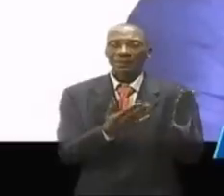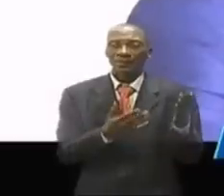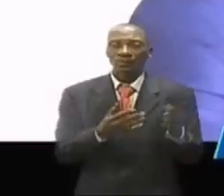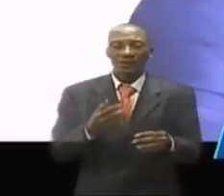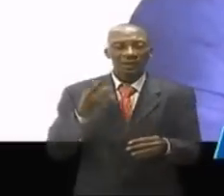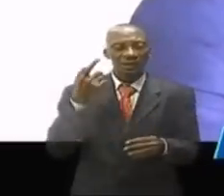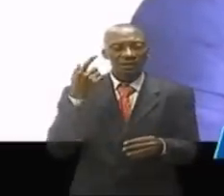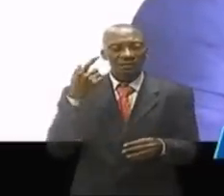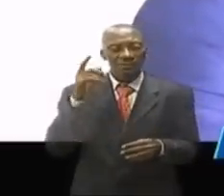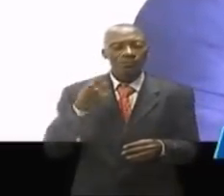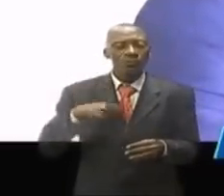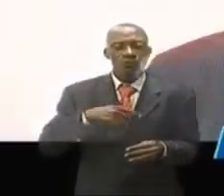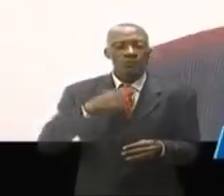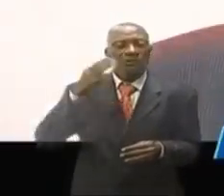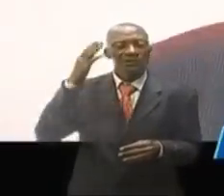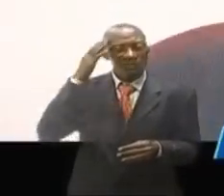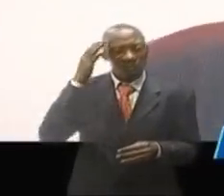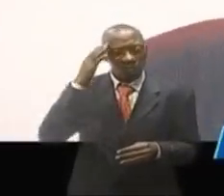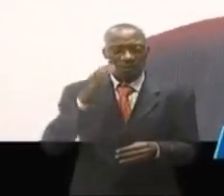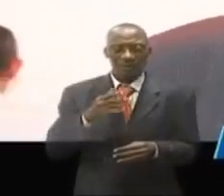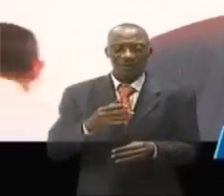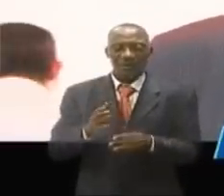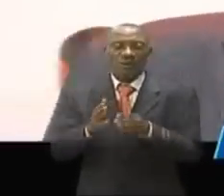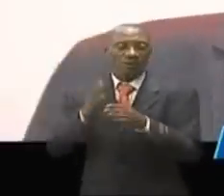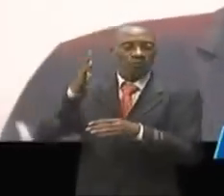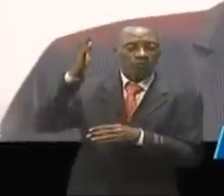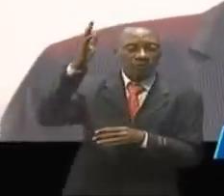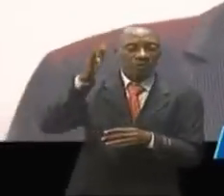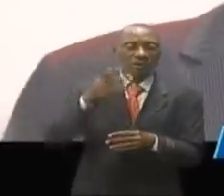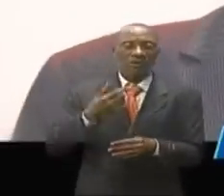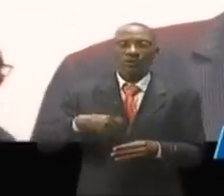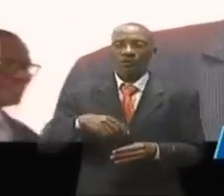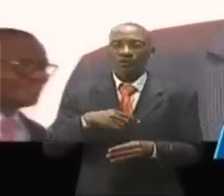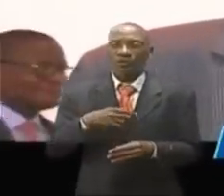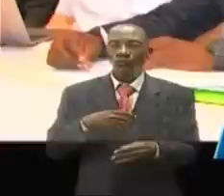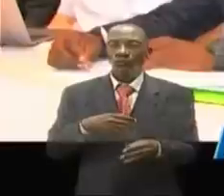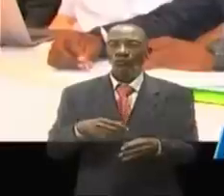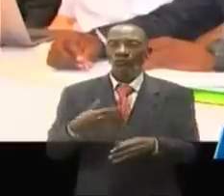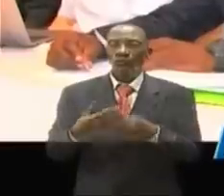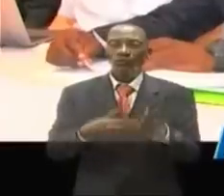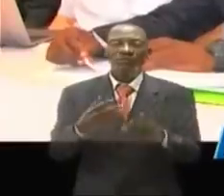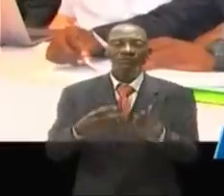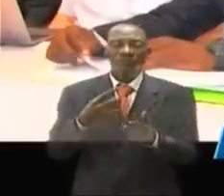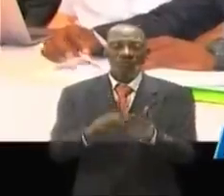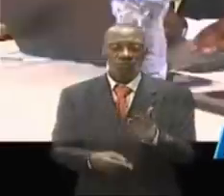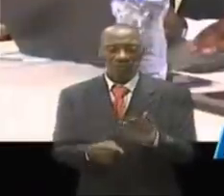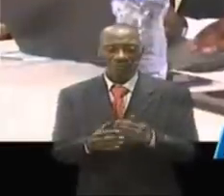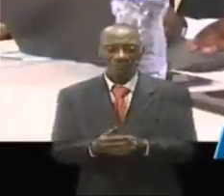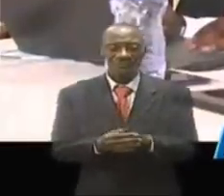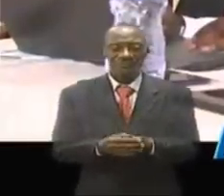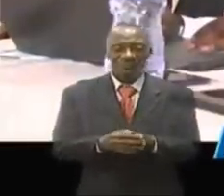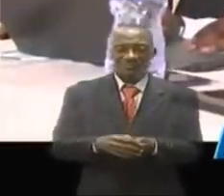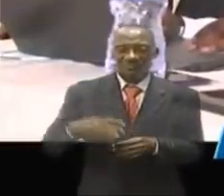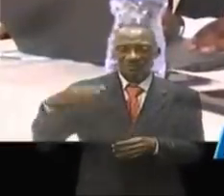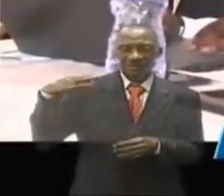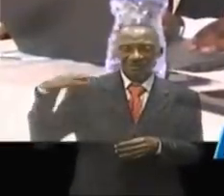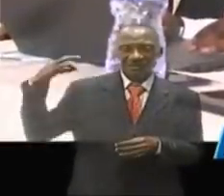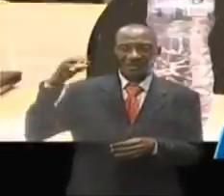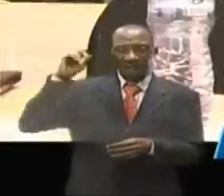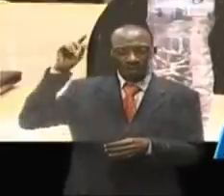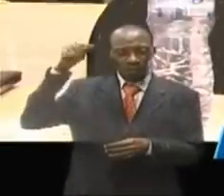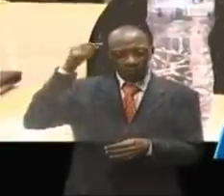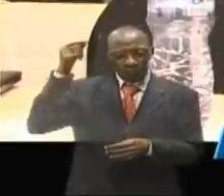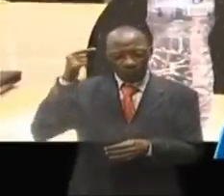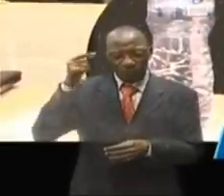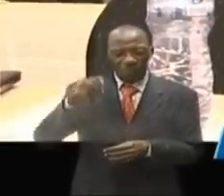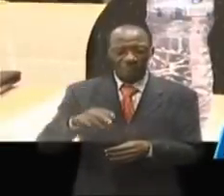faire dans l'avenir pour continuer à gérer durablement nos forêts. Quelques délégués du gouvernement de la République, de la société